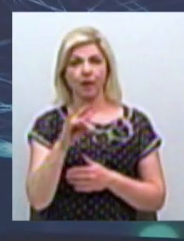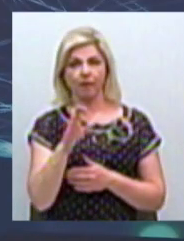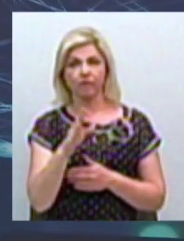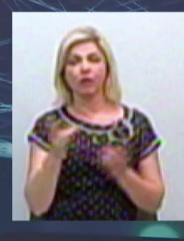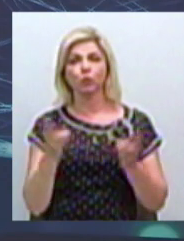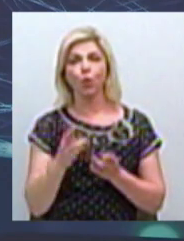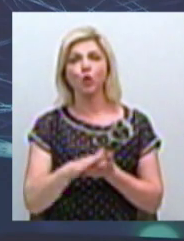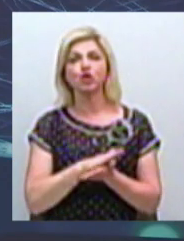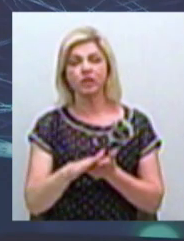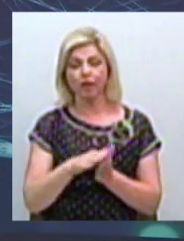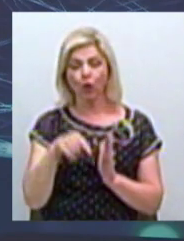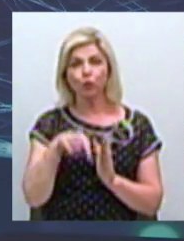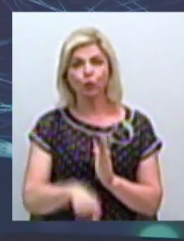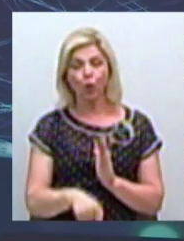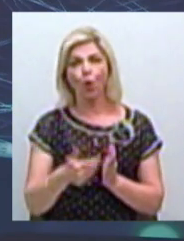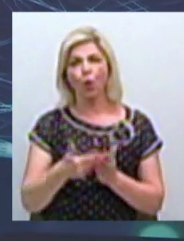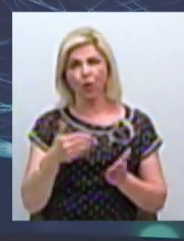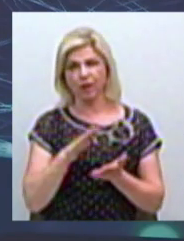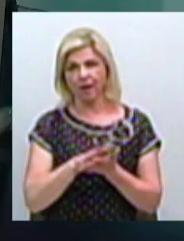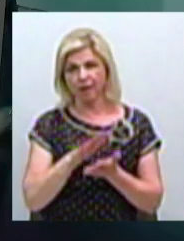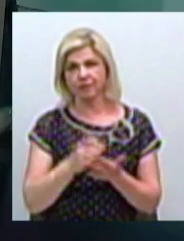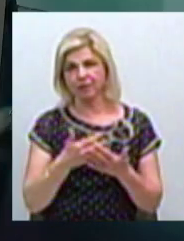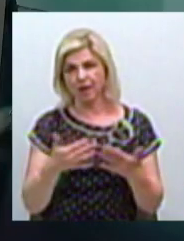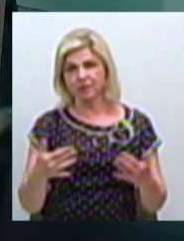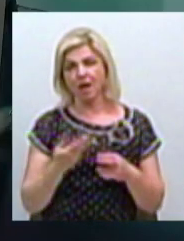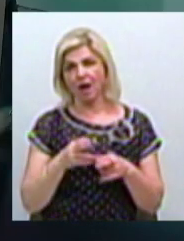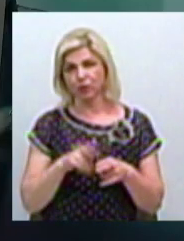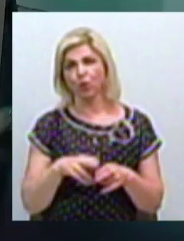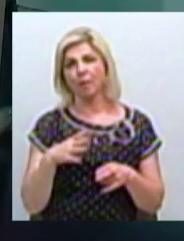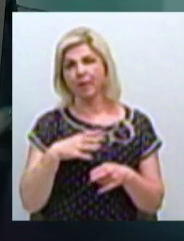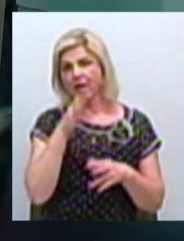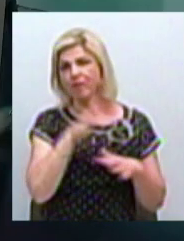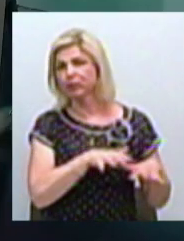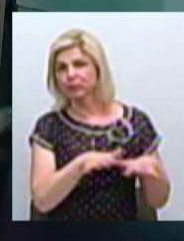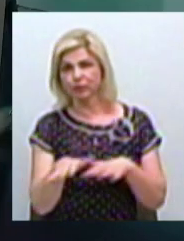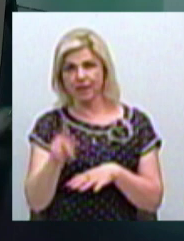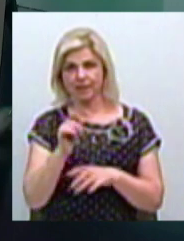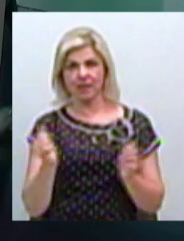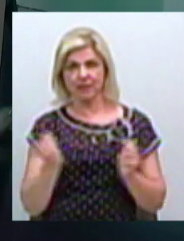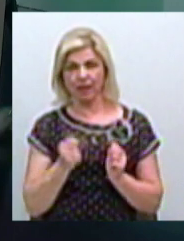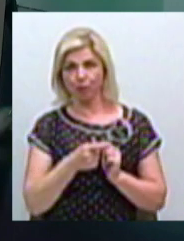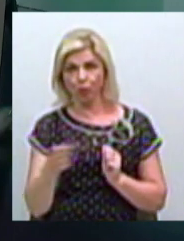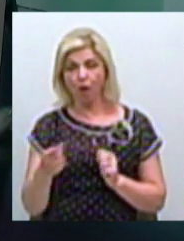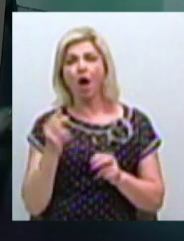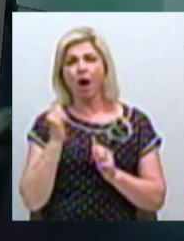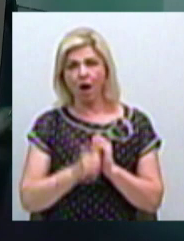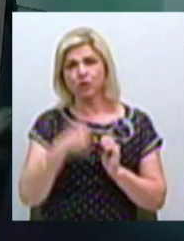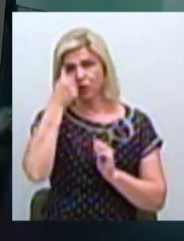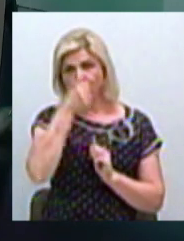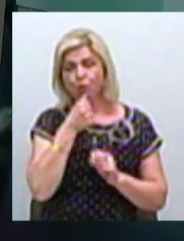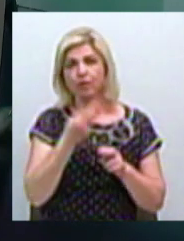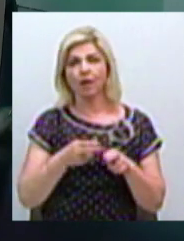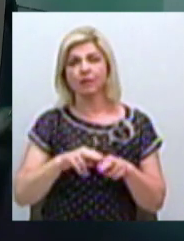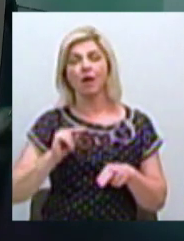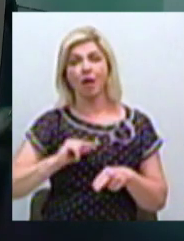очистке дно от посторонних предметов, которые туда нанесло за зиму. Каждый год эта работа проводится. Думаю, что мы